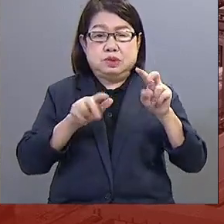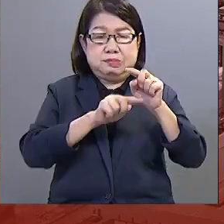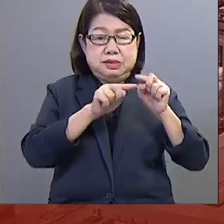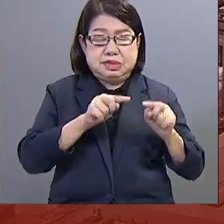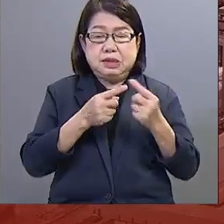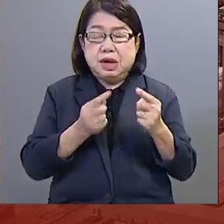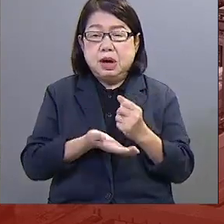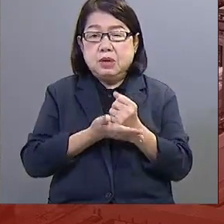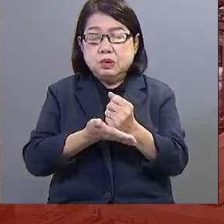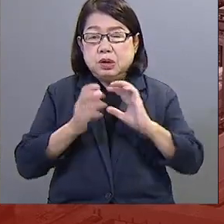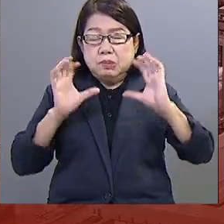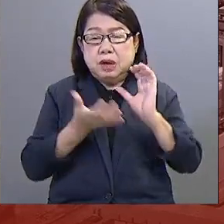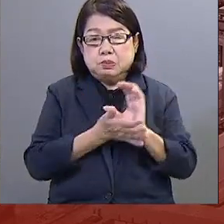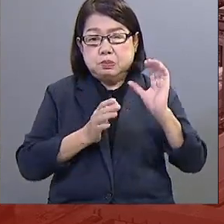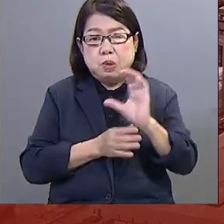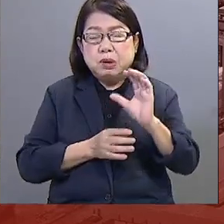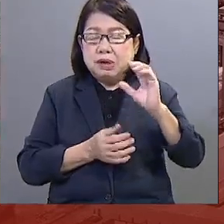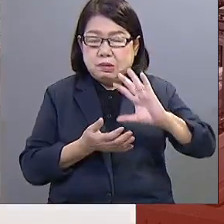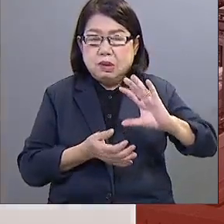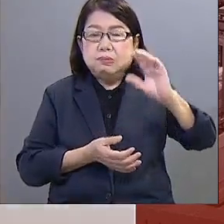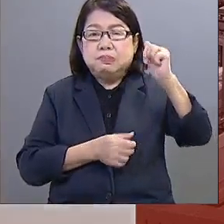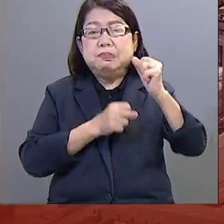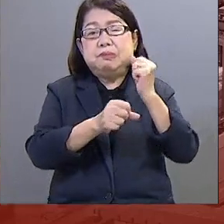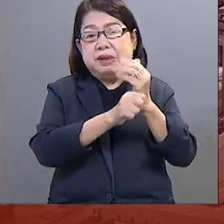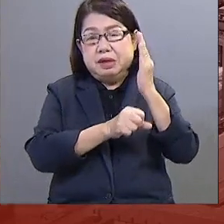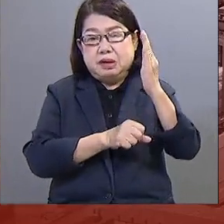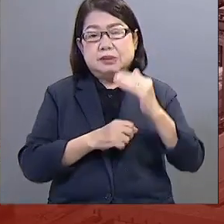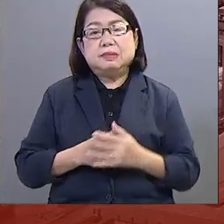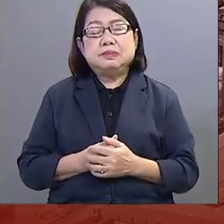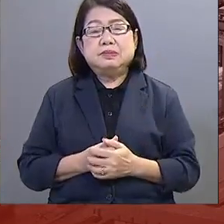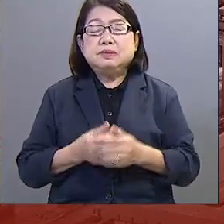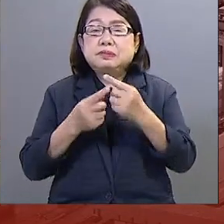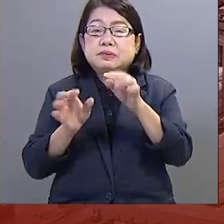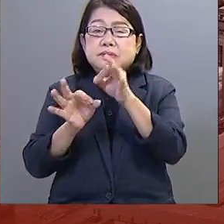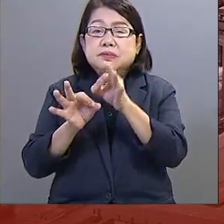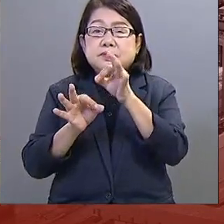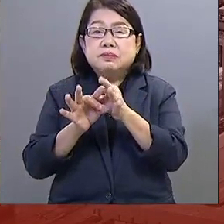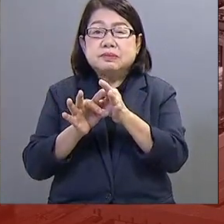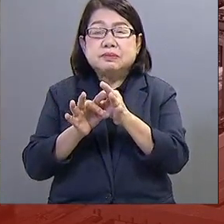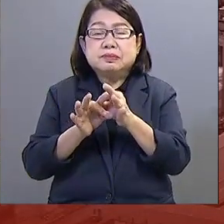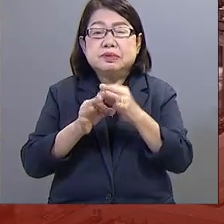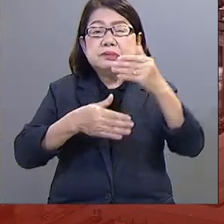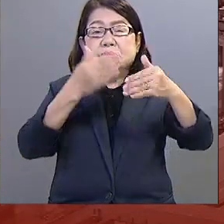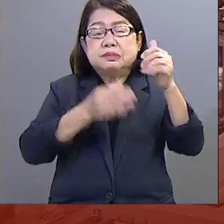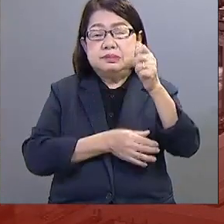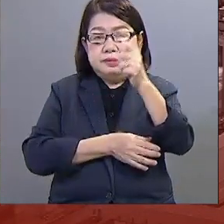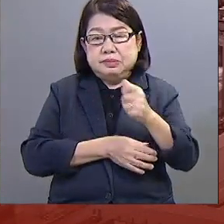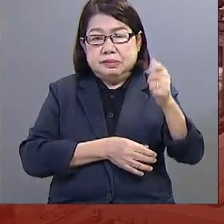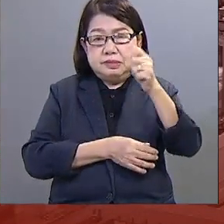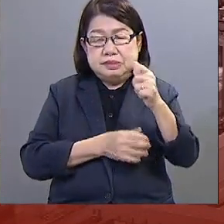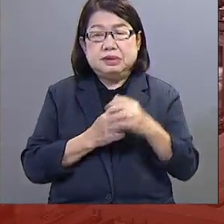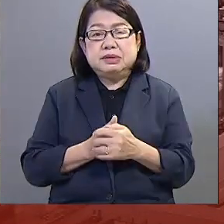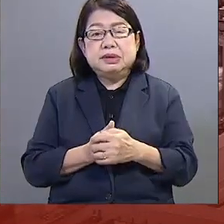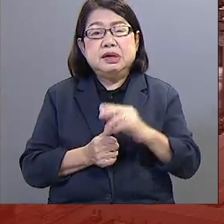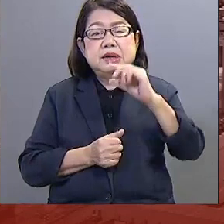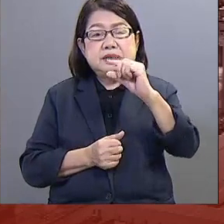กิจจะช่วยให้ฟื้นตัวได้ในปีหน้าค่ะส่วนธนาคารเพื่อการพัฒนาแห่งเอเชียปรับลดคาดการ